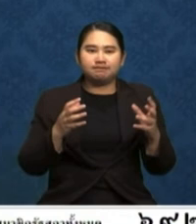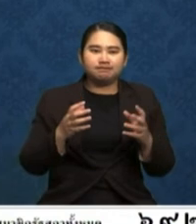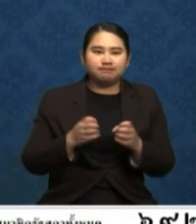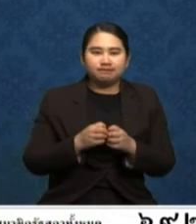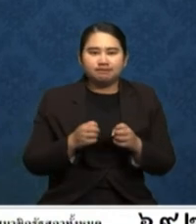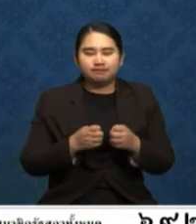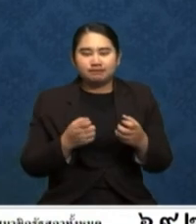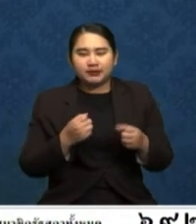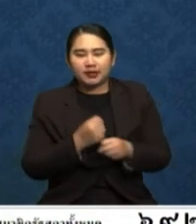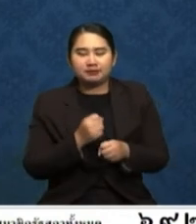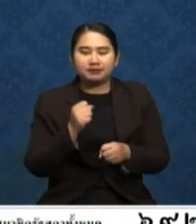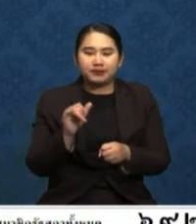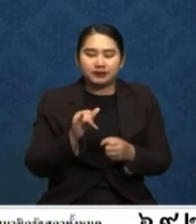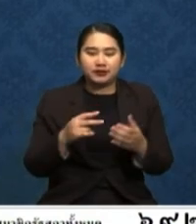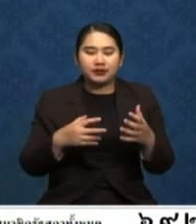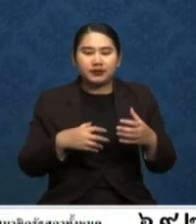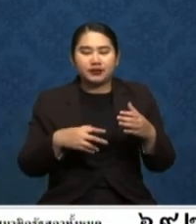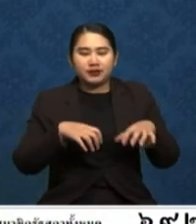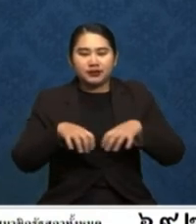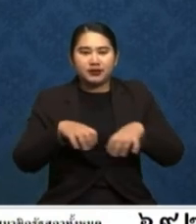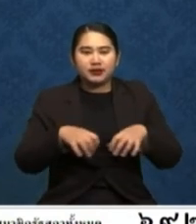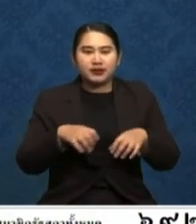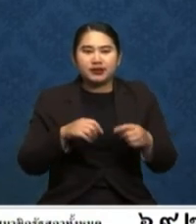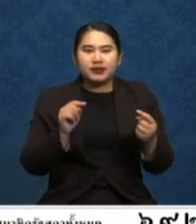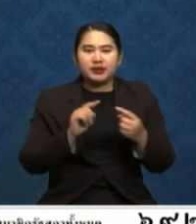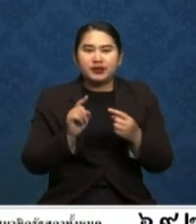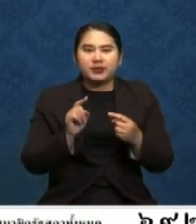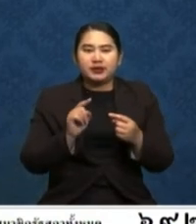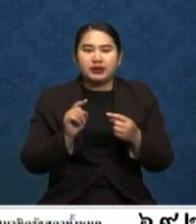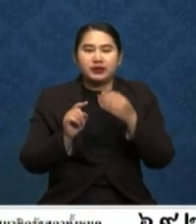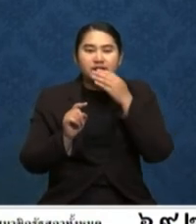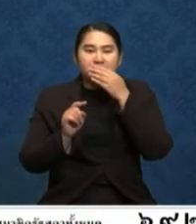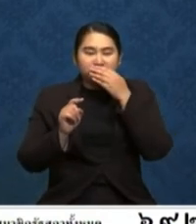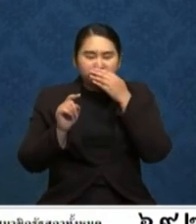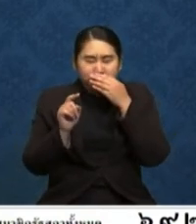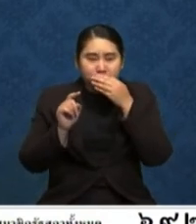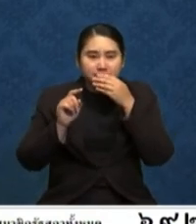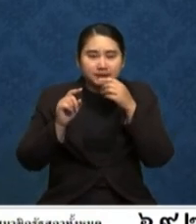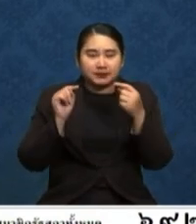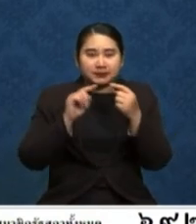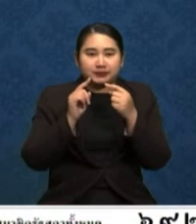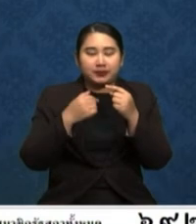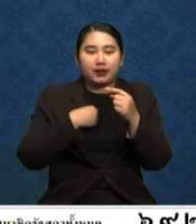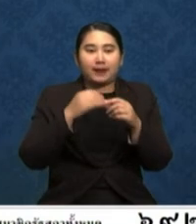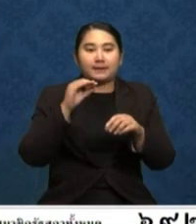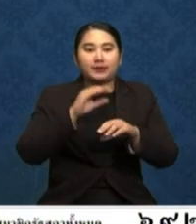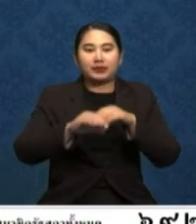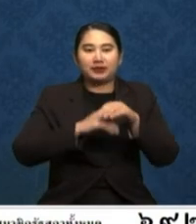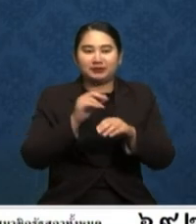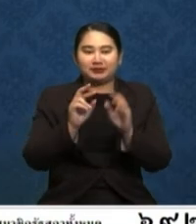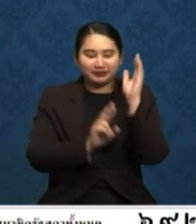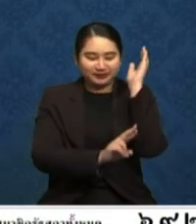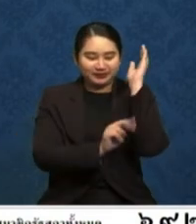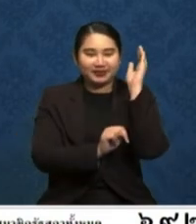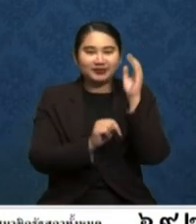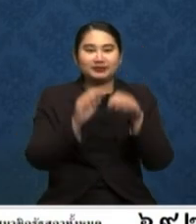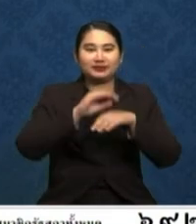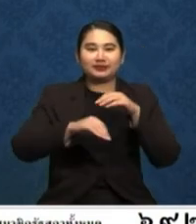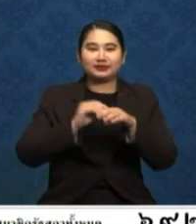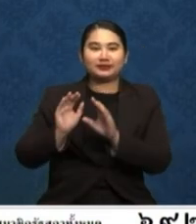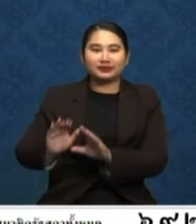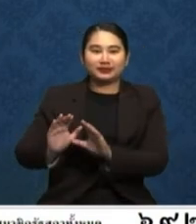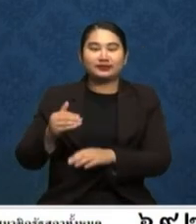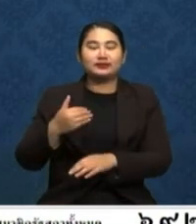ๆยักๆจะสร้างแลนบิแบบนี้แหละค่ะมันทำให้การพัฒนาจังหวัดระนองถูกดองออกไปเรื่อย